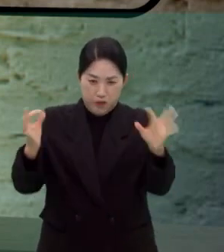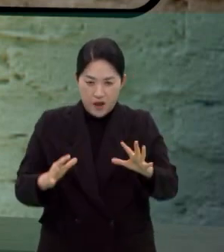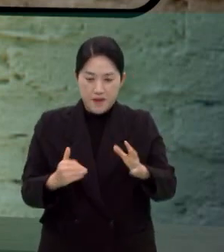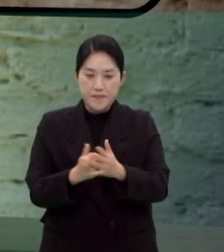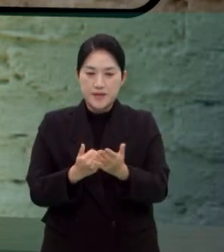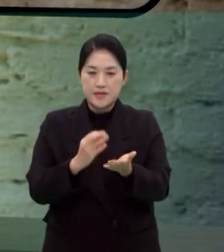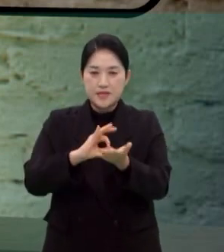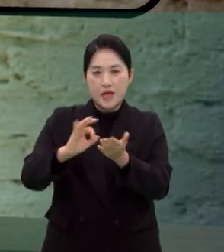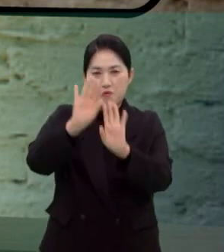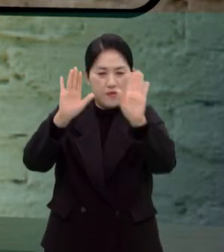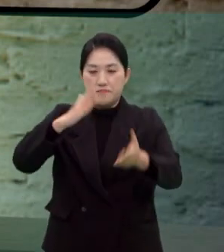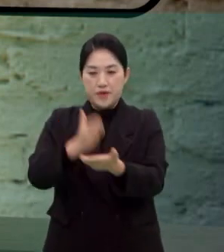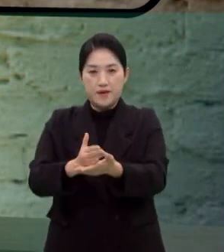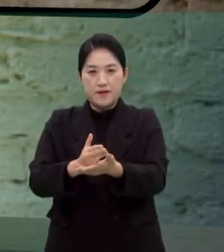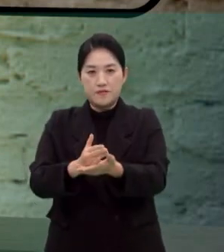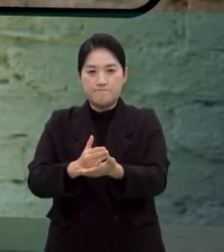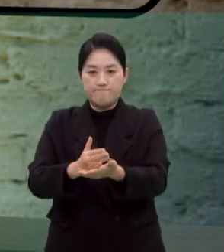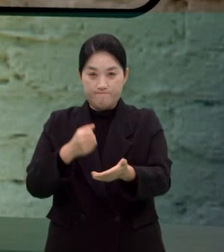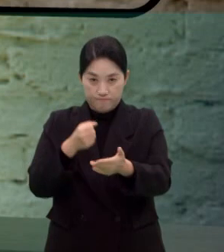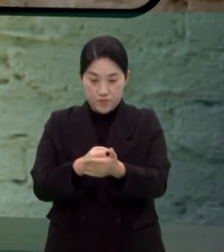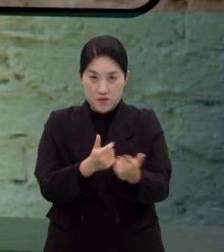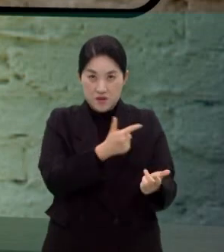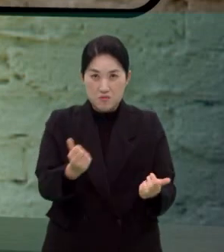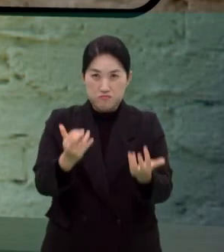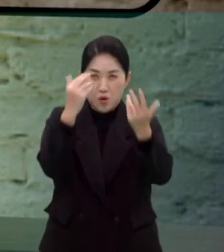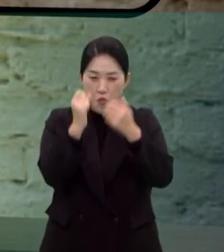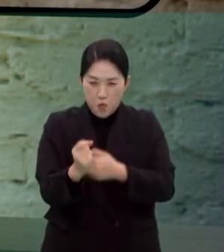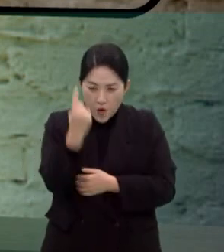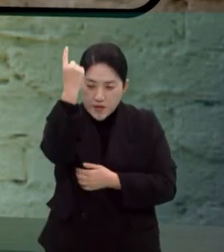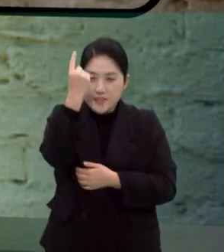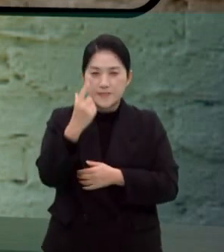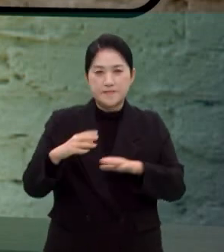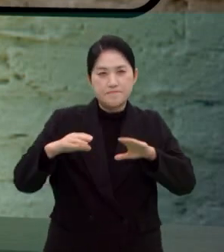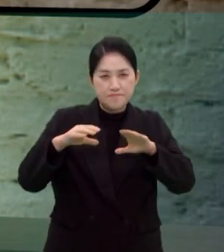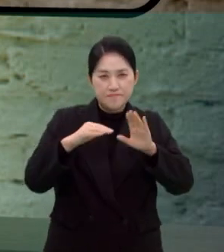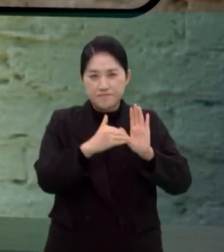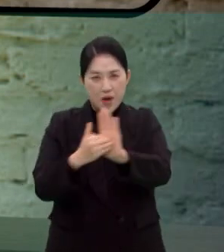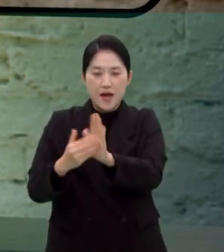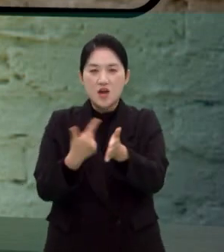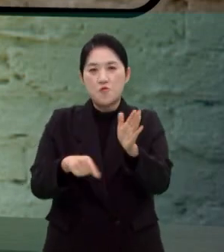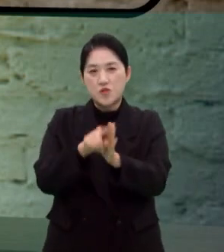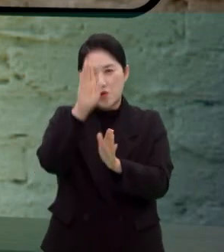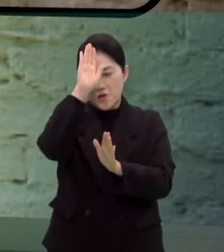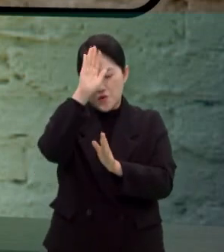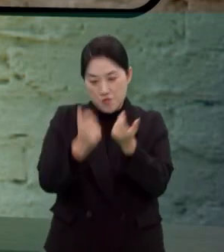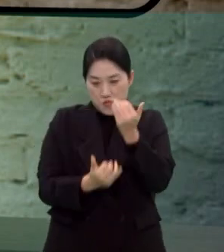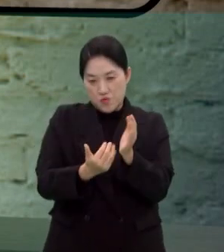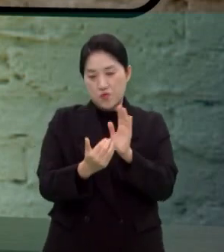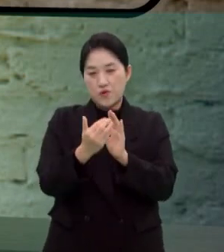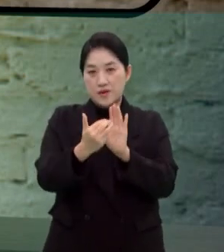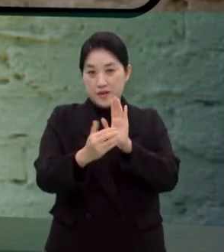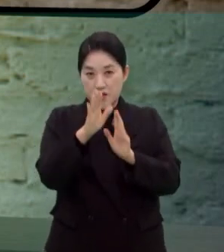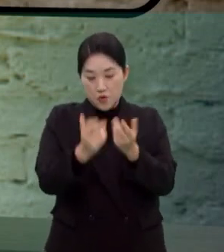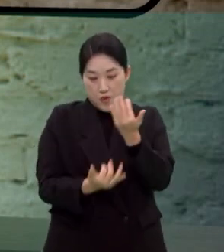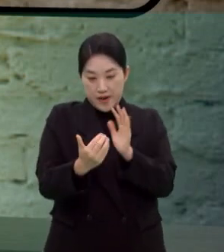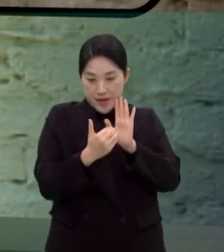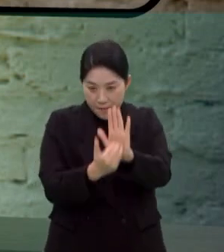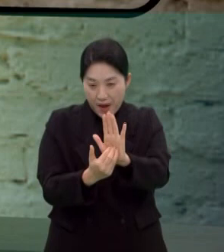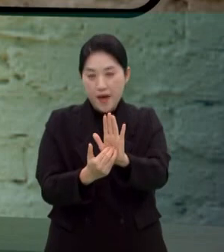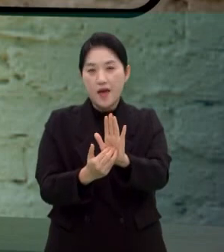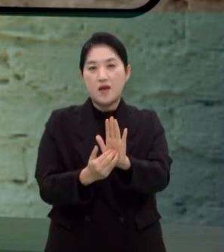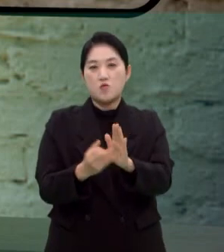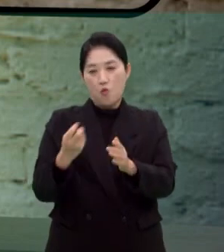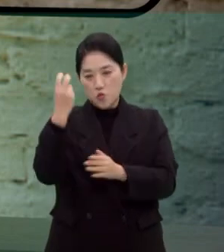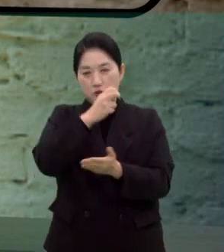하였고, 대형 화재의 근본적 원인을 차단하기 위한 화재 예방법, 화재 조사법을 제정하는